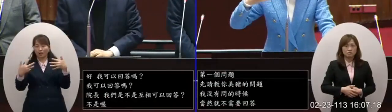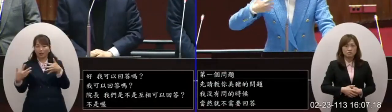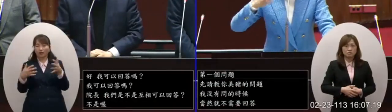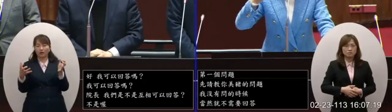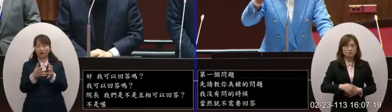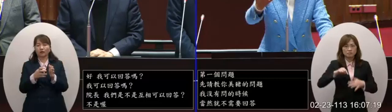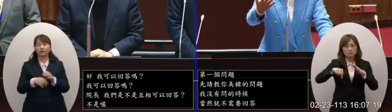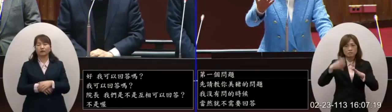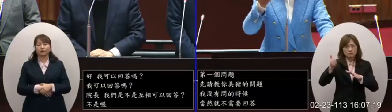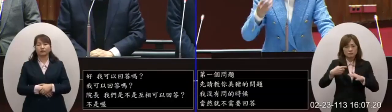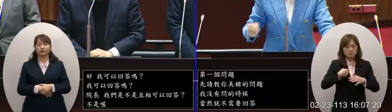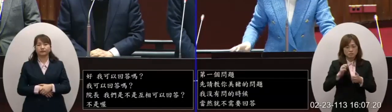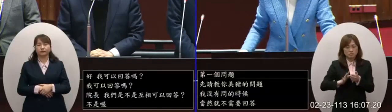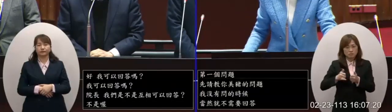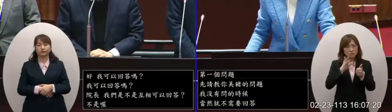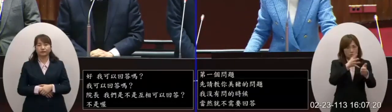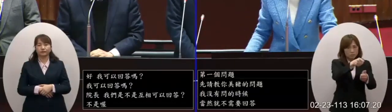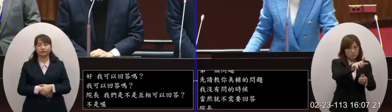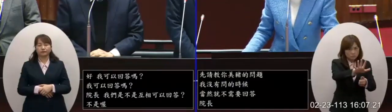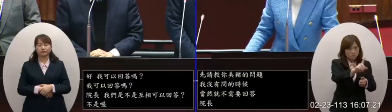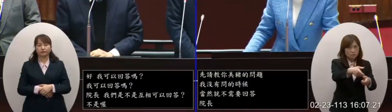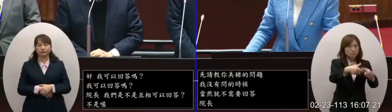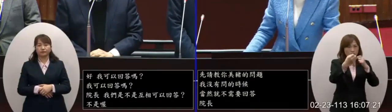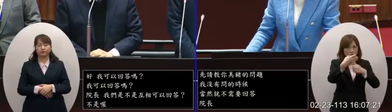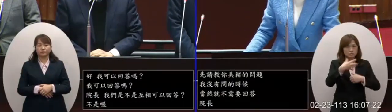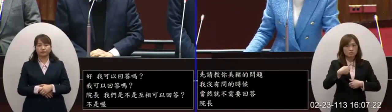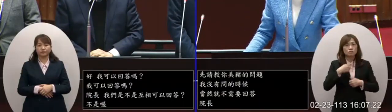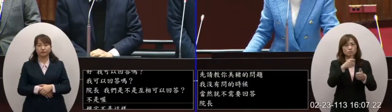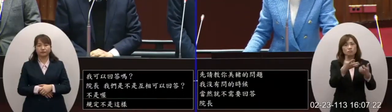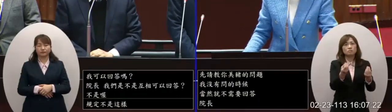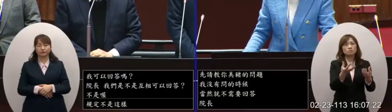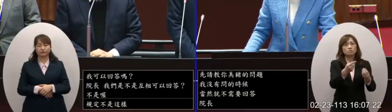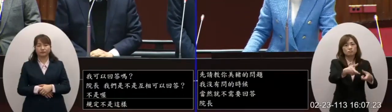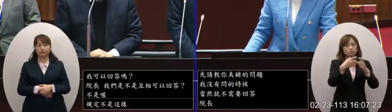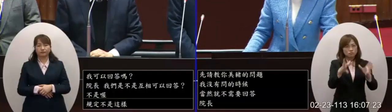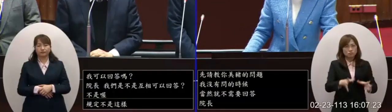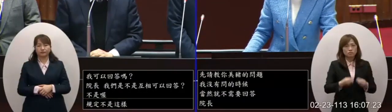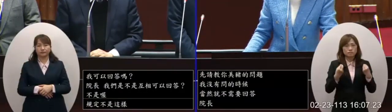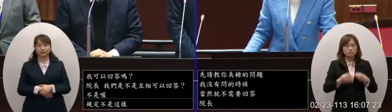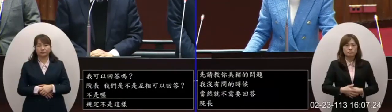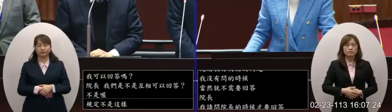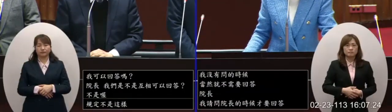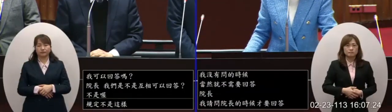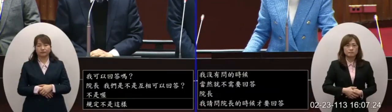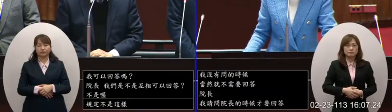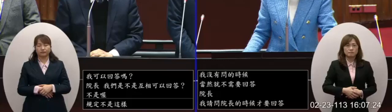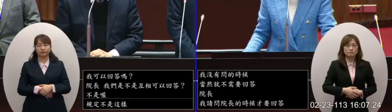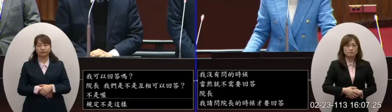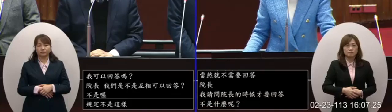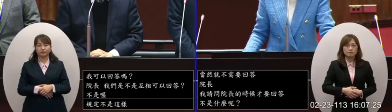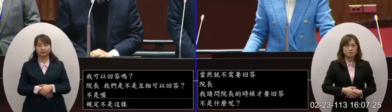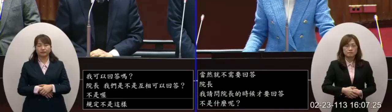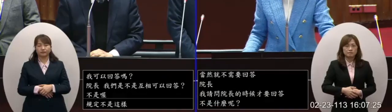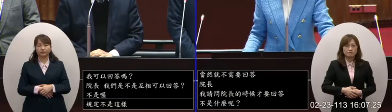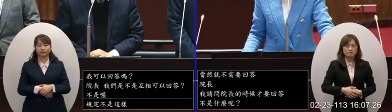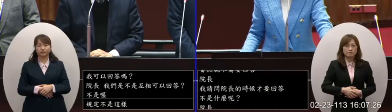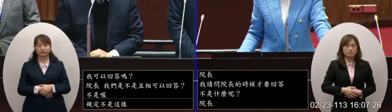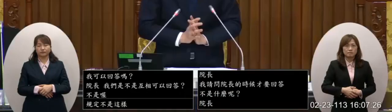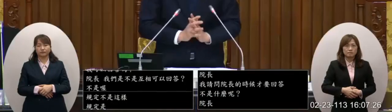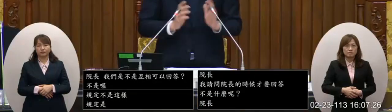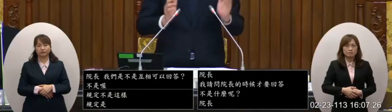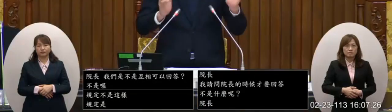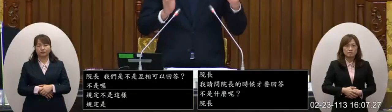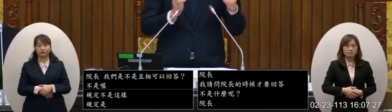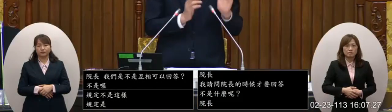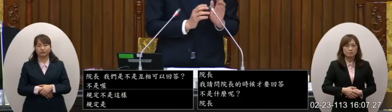的。 委员有问院长的时候你才需要回答，我没有问你为什么需要回答呢？ 跟院会报告一下，也跟王委员报告一下，我们现在这个专案